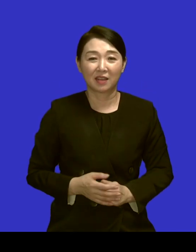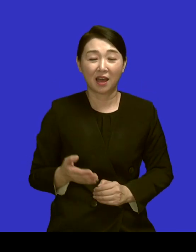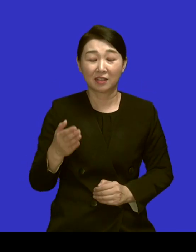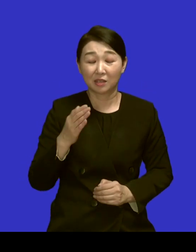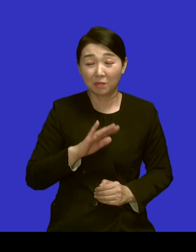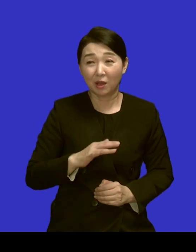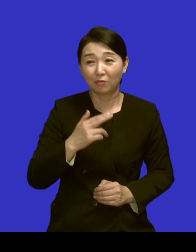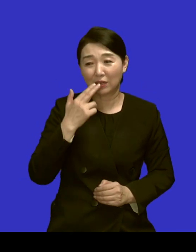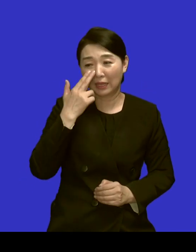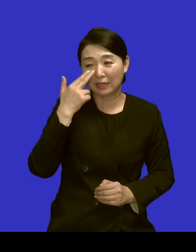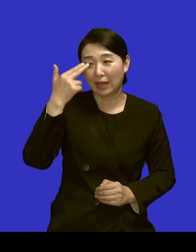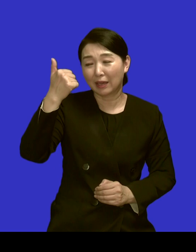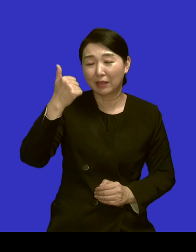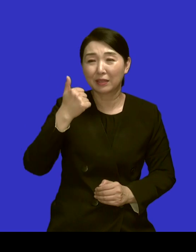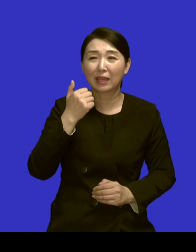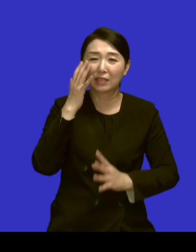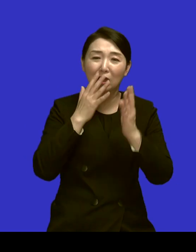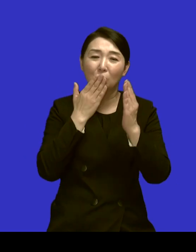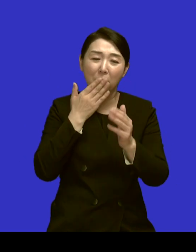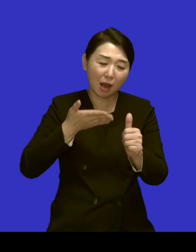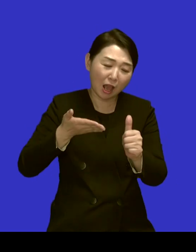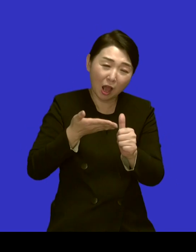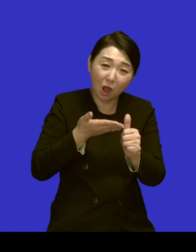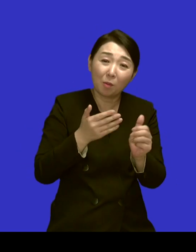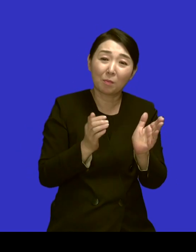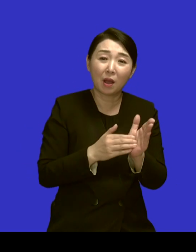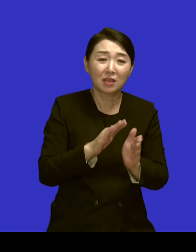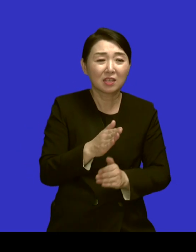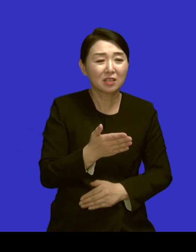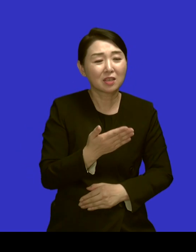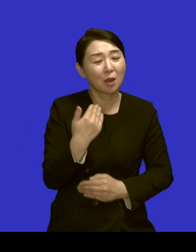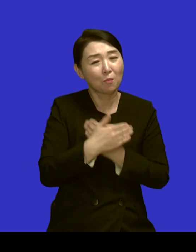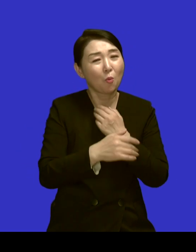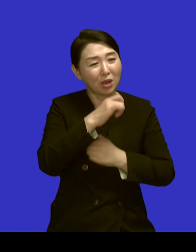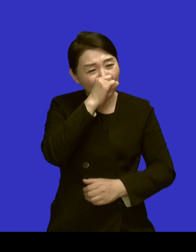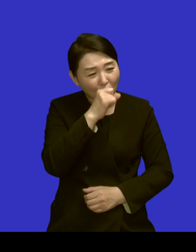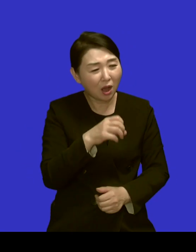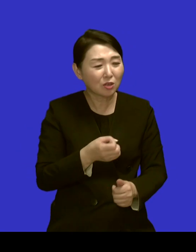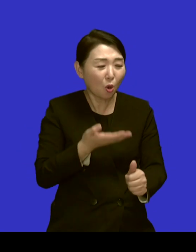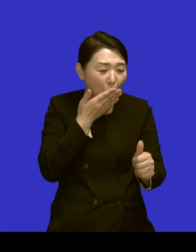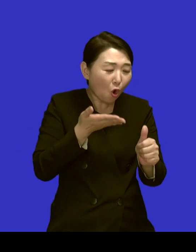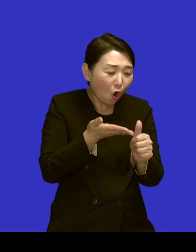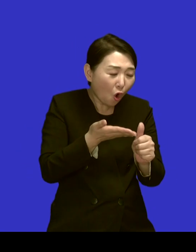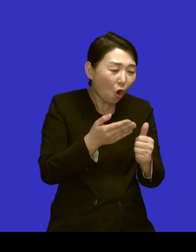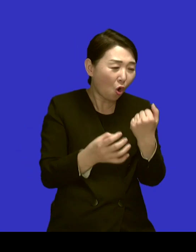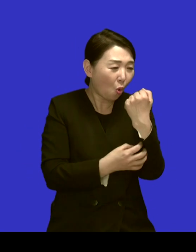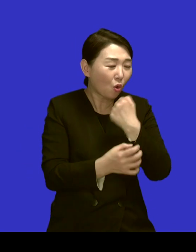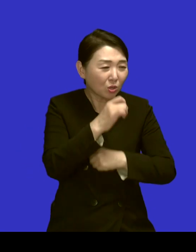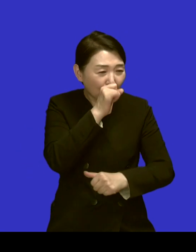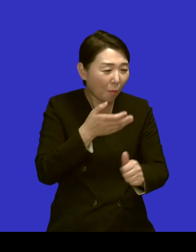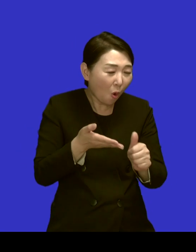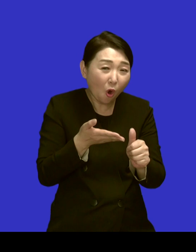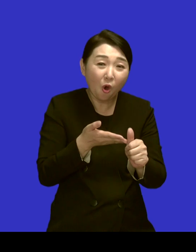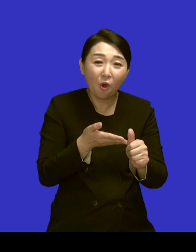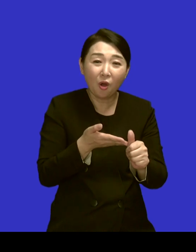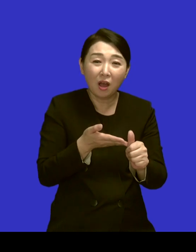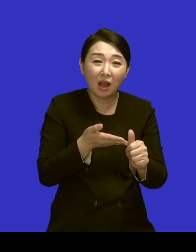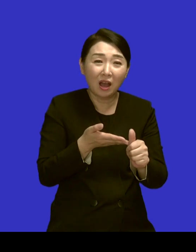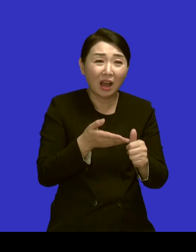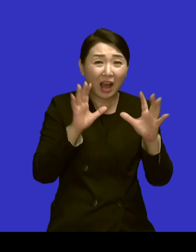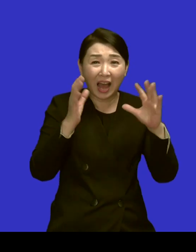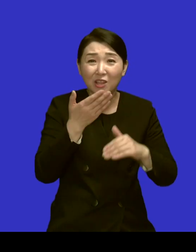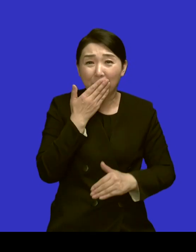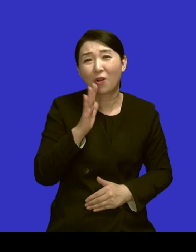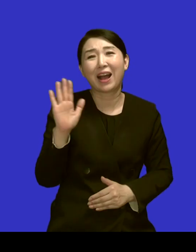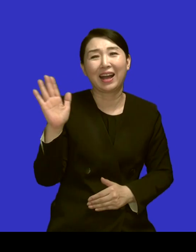장인어른이 꼭 그 채소를 먹으라고 하면서 저희 딸들한테 뭐라 그러냐면 이게 얼마나 몸에 좋은데 이거 먹어. 이 오이 이거 되게 좋아. 애들이